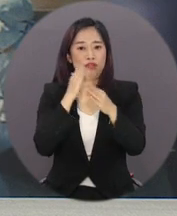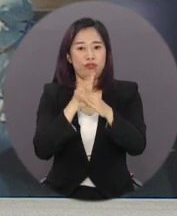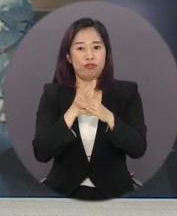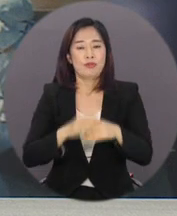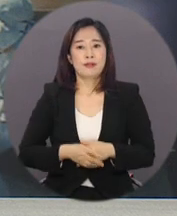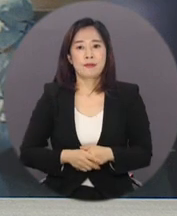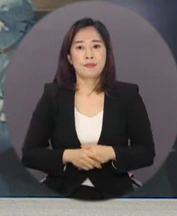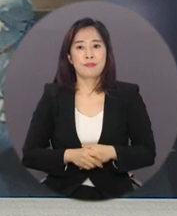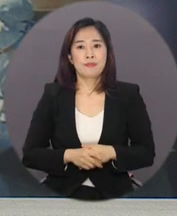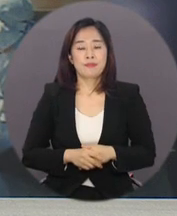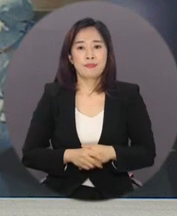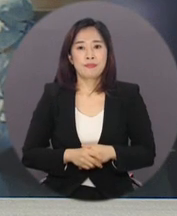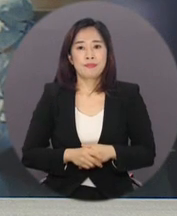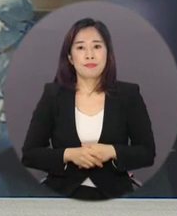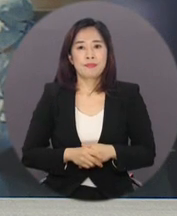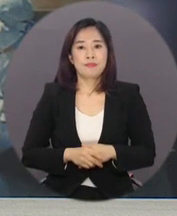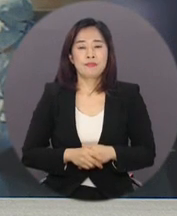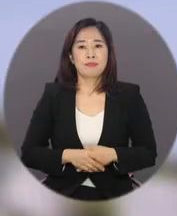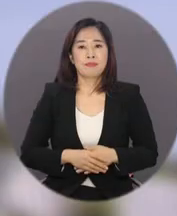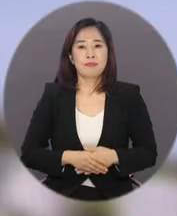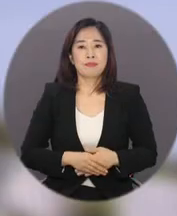보도에 김주희 기자입니다.